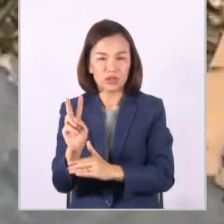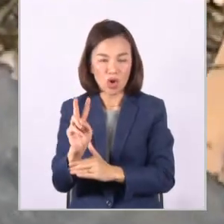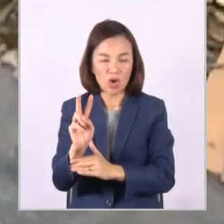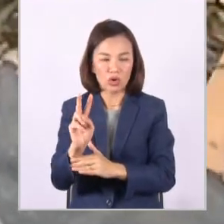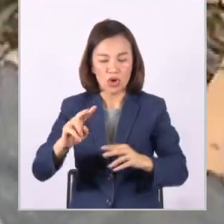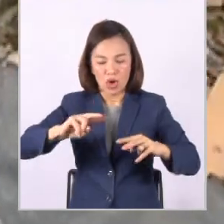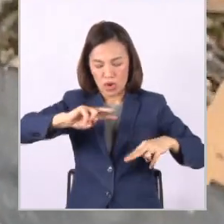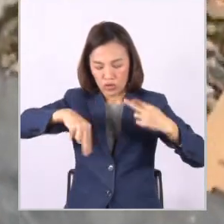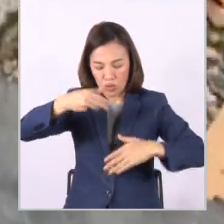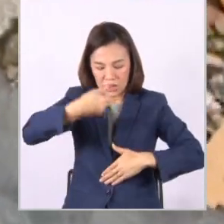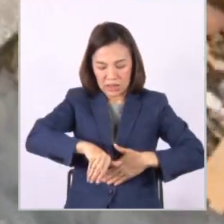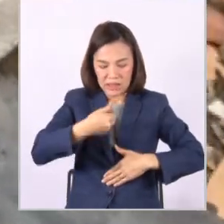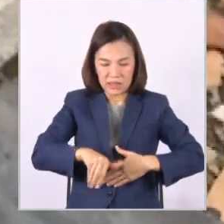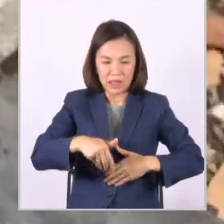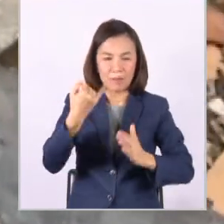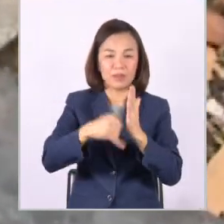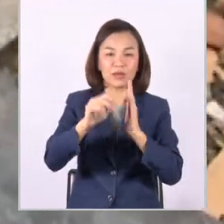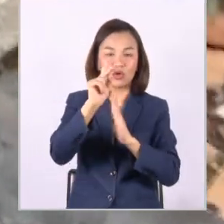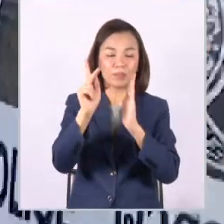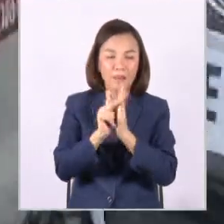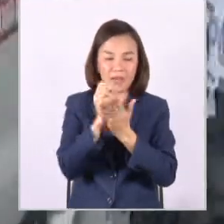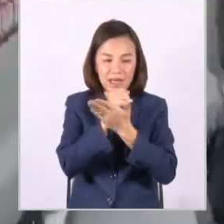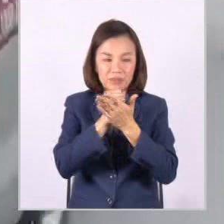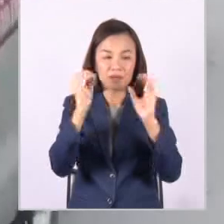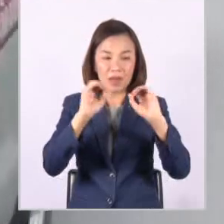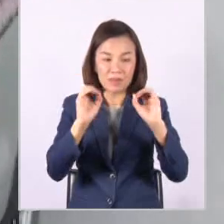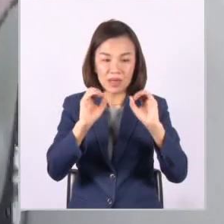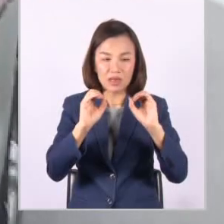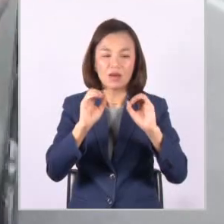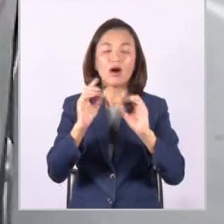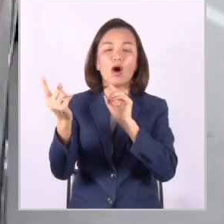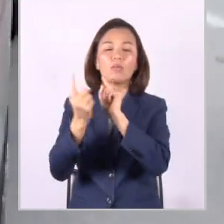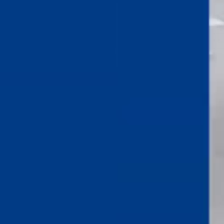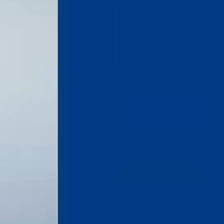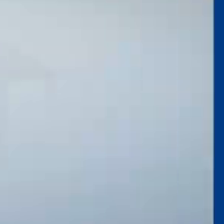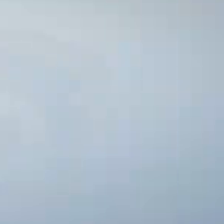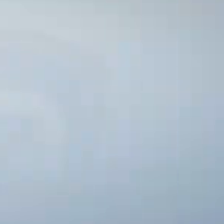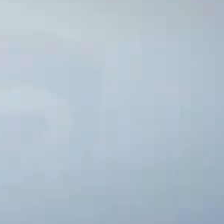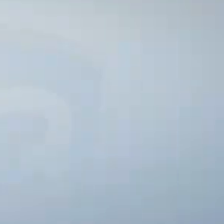วจปัสสาวะก็ไม่พบสารเสพติดแต่อย่างใดเดี๋ยวคงติดต่อญาติมารับต่อไปนะคะ